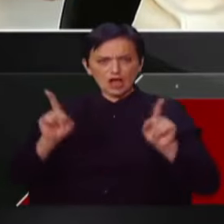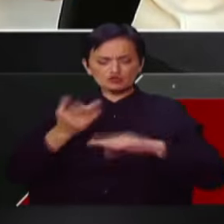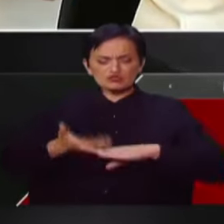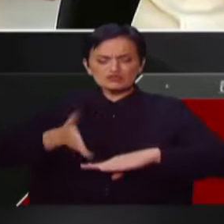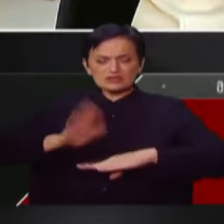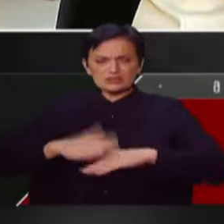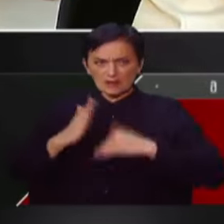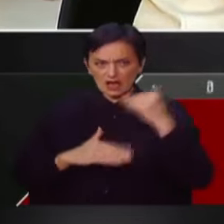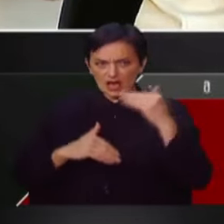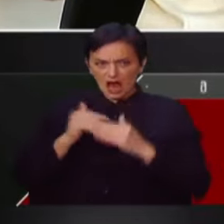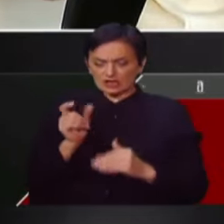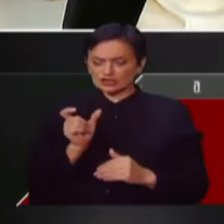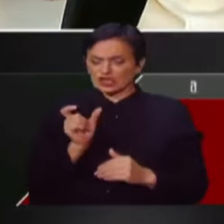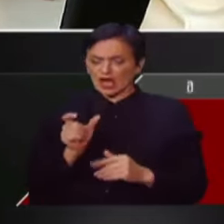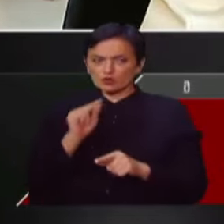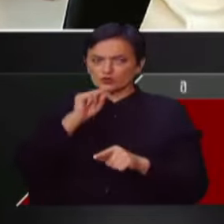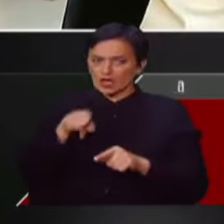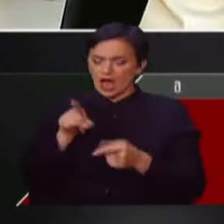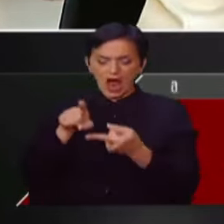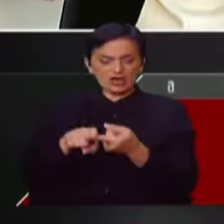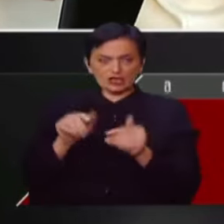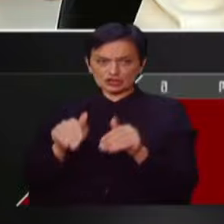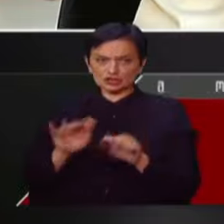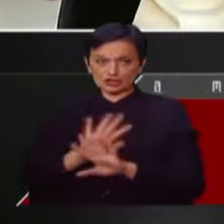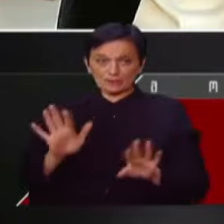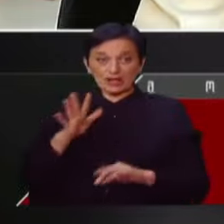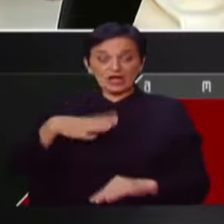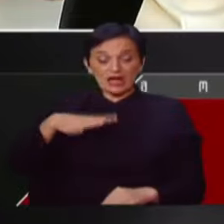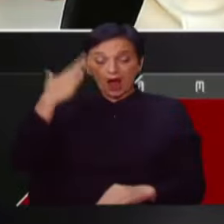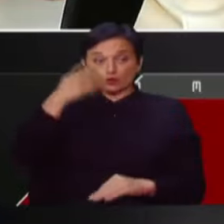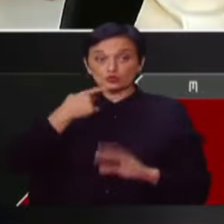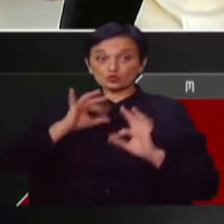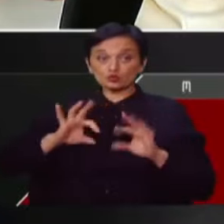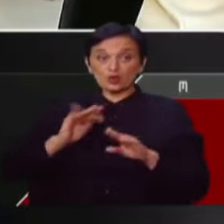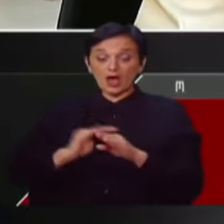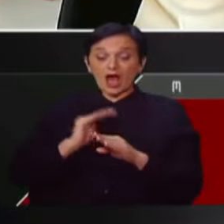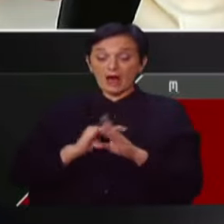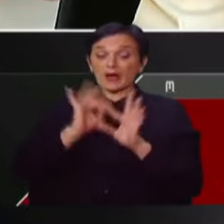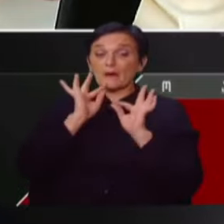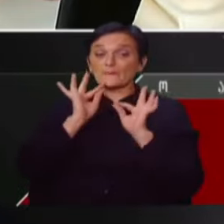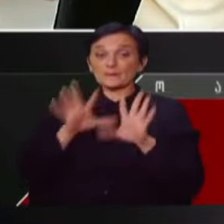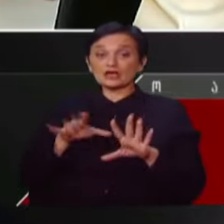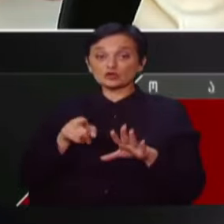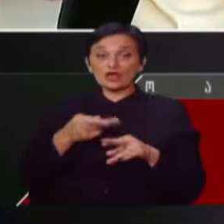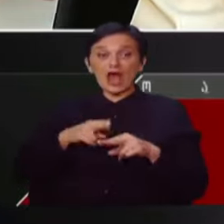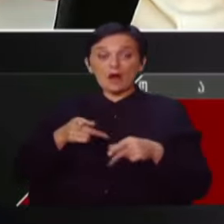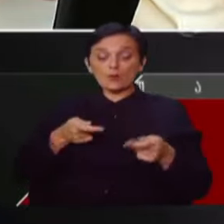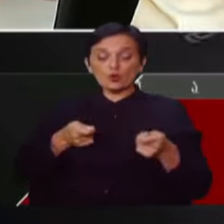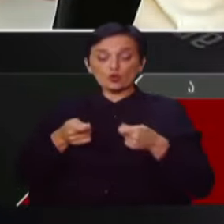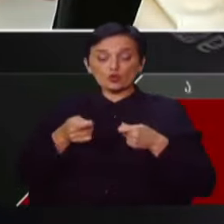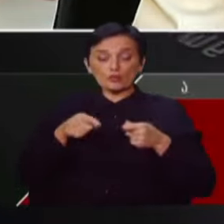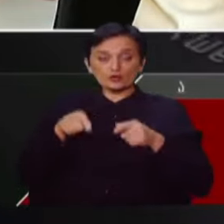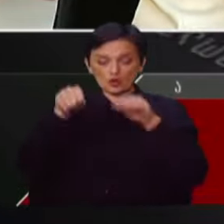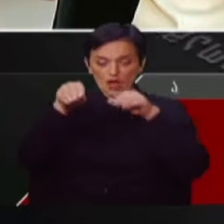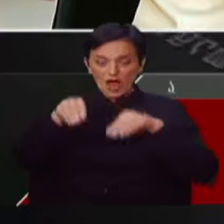მძიმე კატეგორიის დანაშაულებს არ შეეხება. როგორც ქართულ ოცნებაში აცხადებენ, ამნისტიის ამ ჰუმანური აქტის